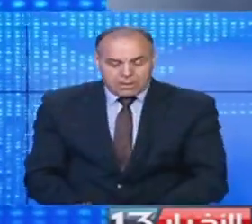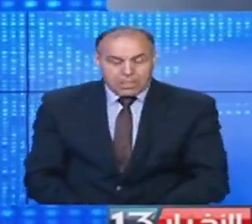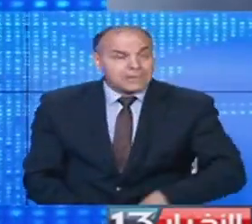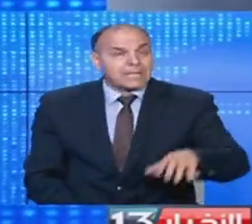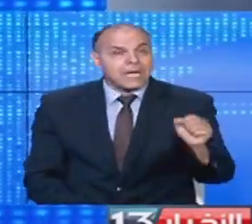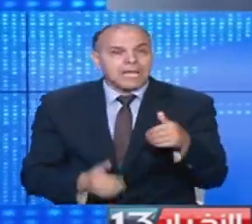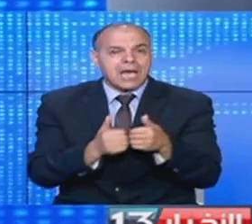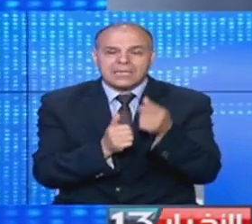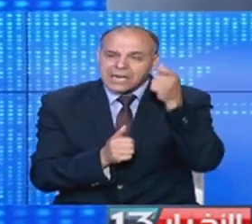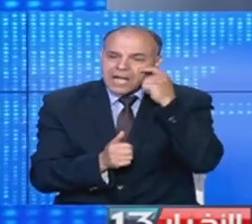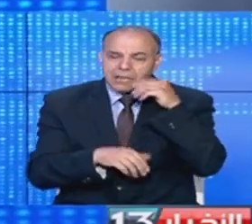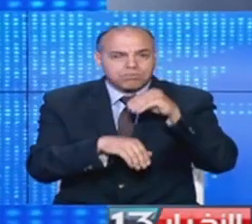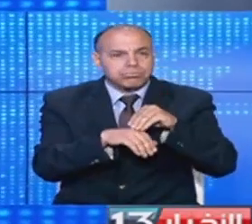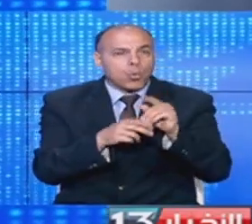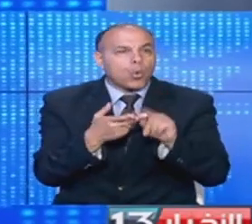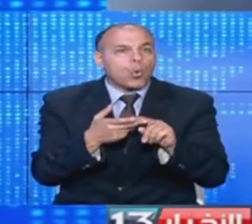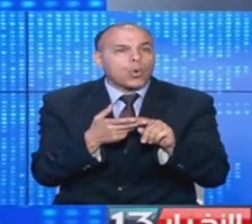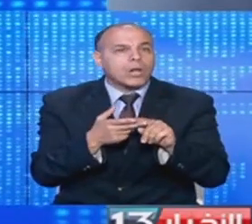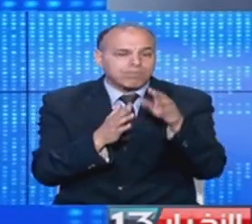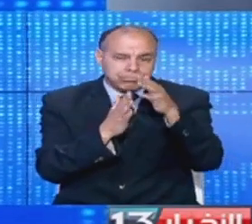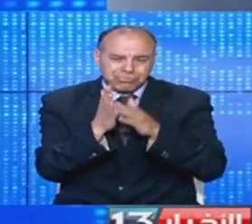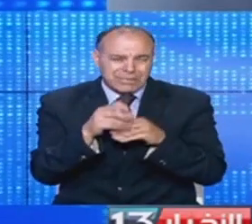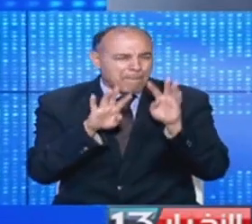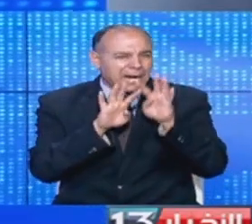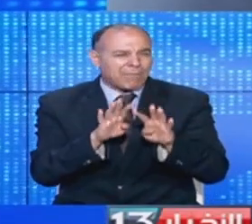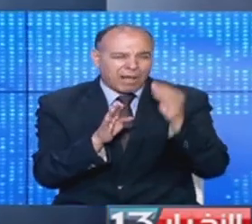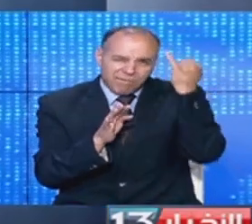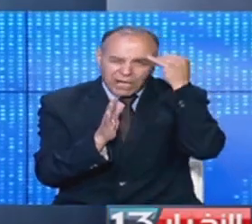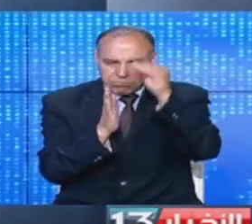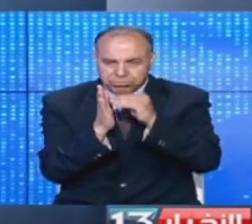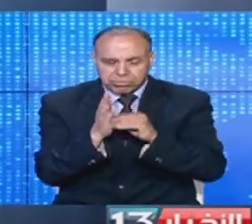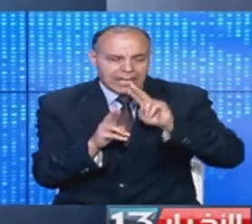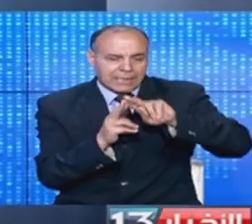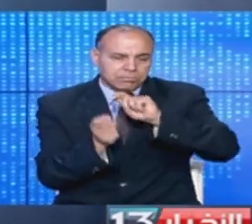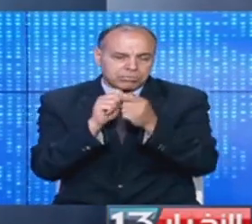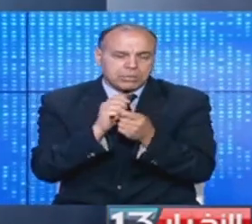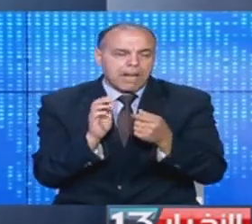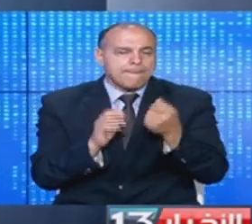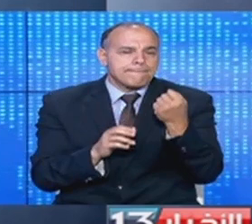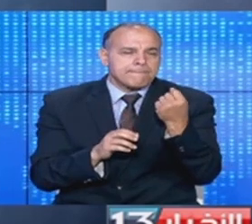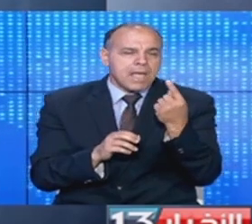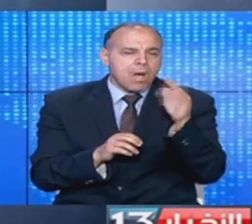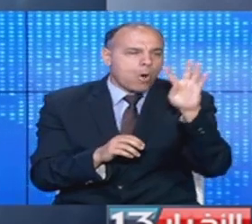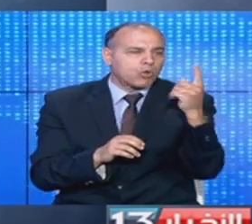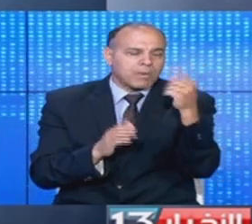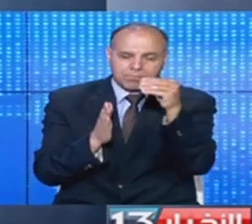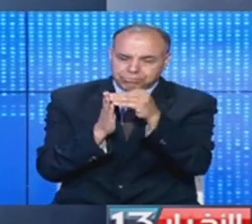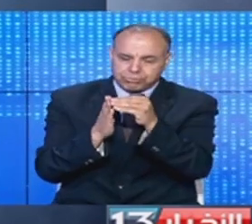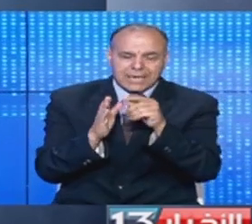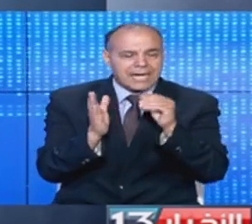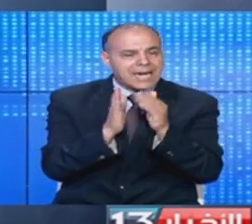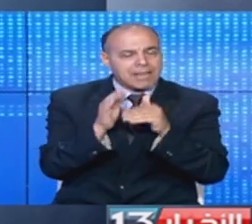دعت حركة النهضة إلى ترشيد استخدام آلية اللوائح البرلمانية والنظري في تنقيح أحكام الفصل 141 من النظام